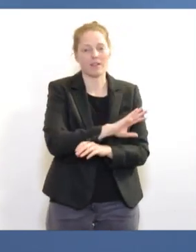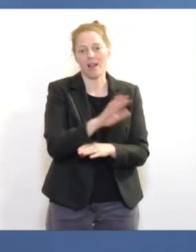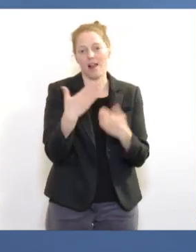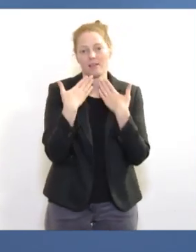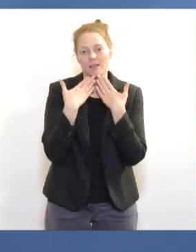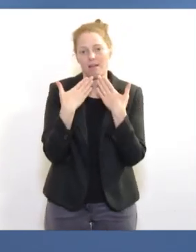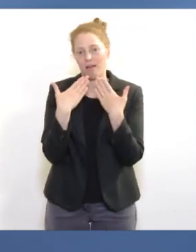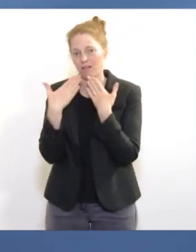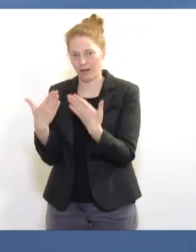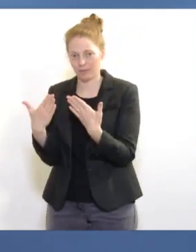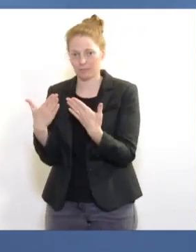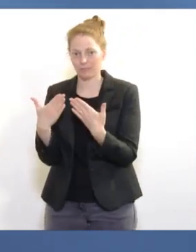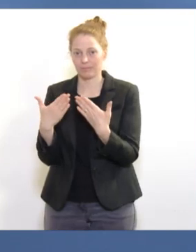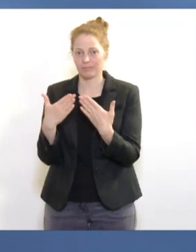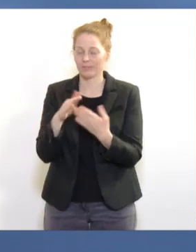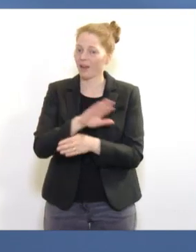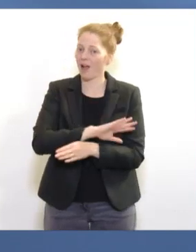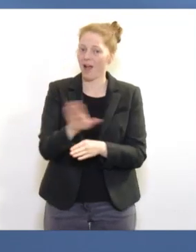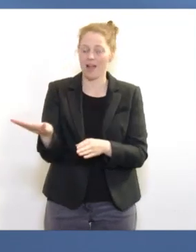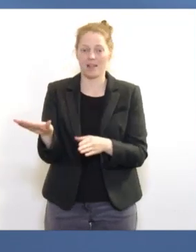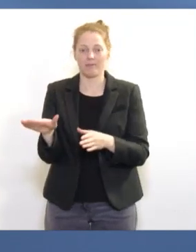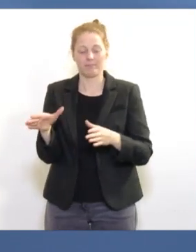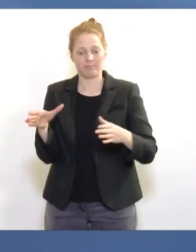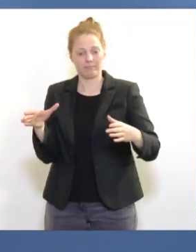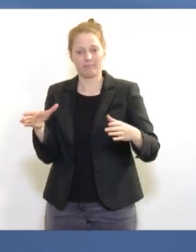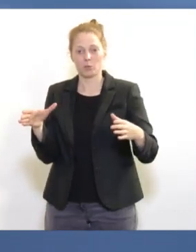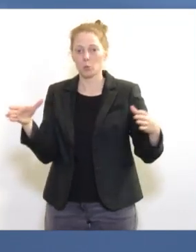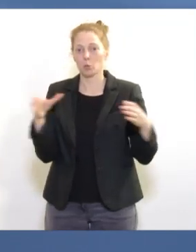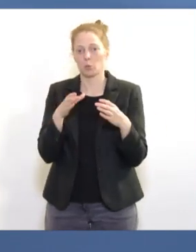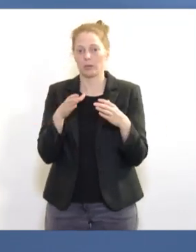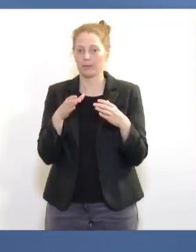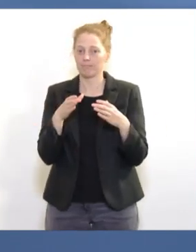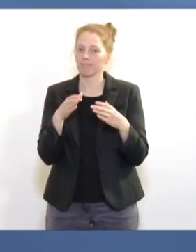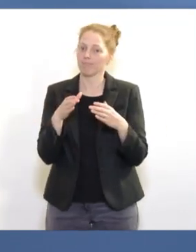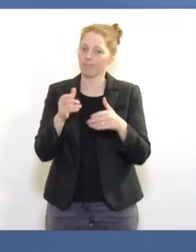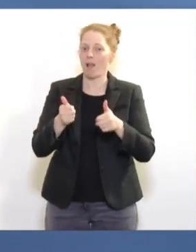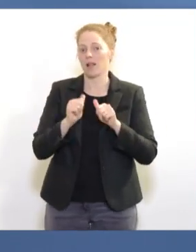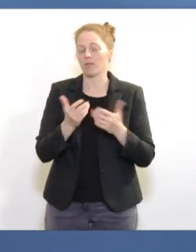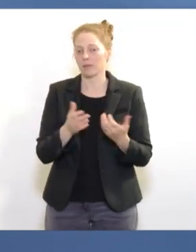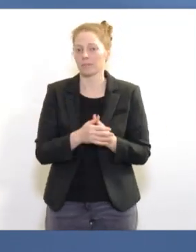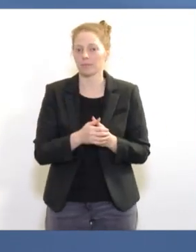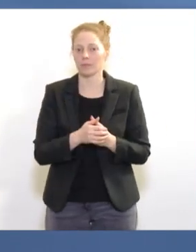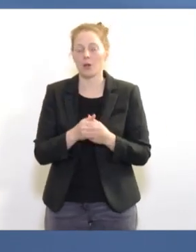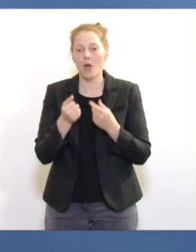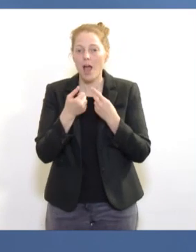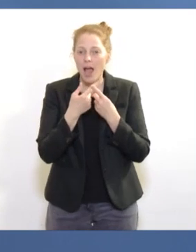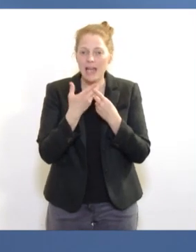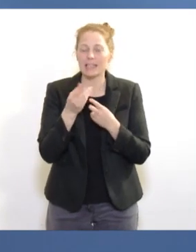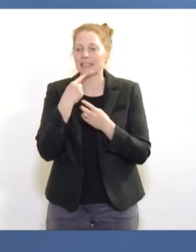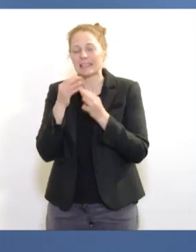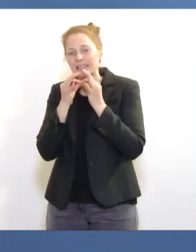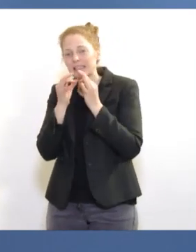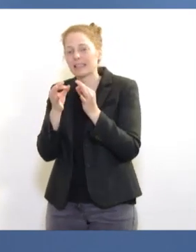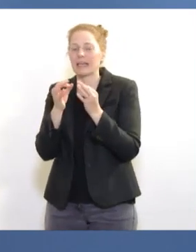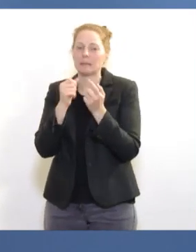Merci, die unisono unsere Rugehensweise begrüßt tun, auch wenn den einen oder den anderen am Detail